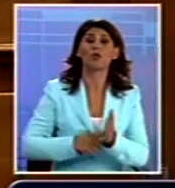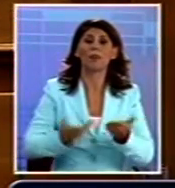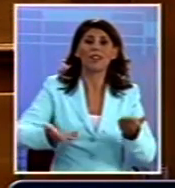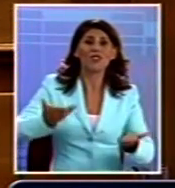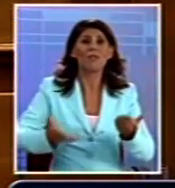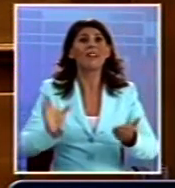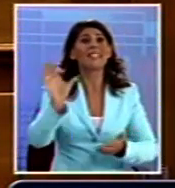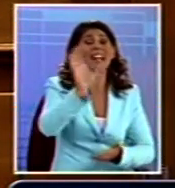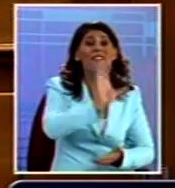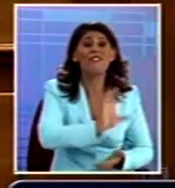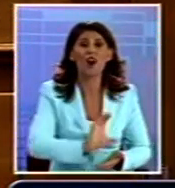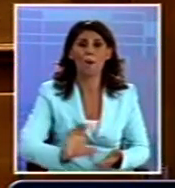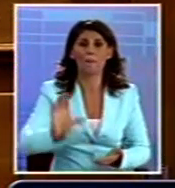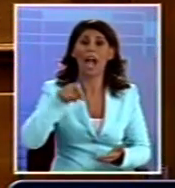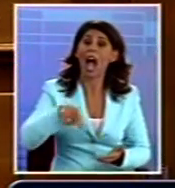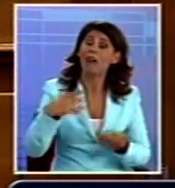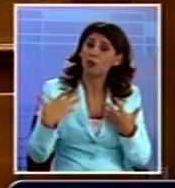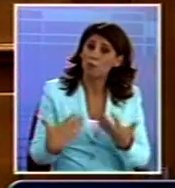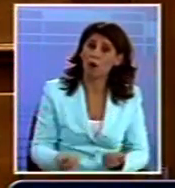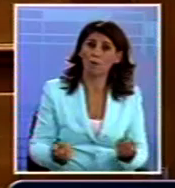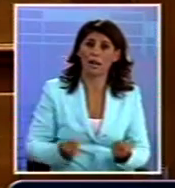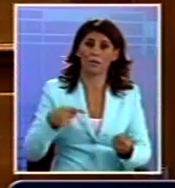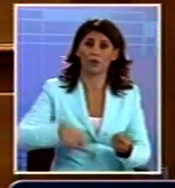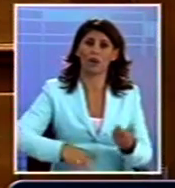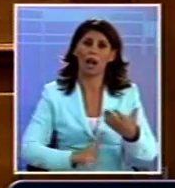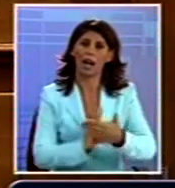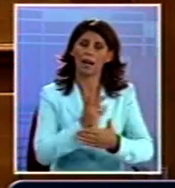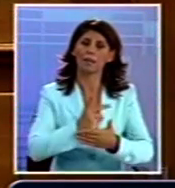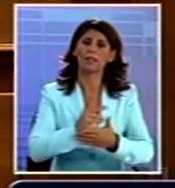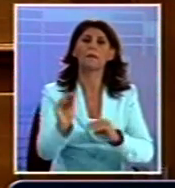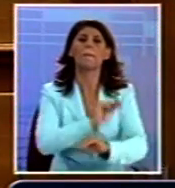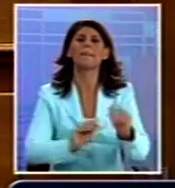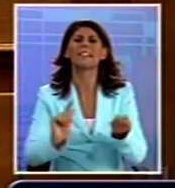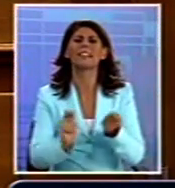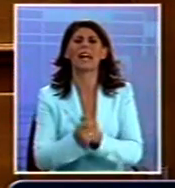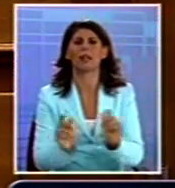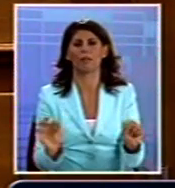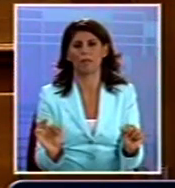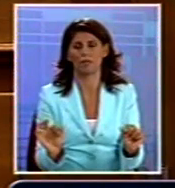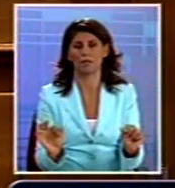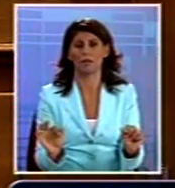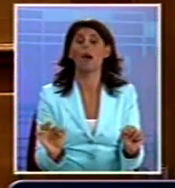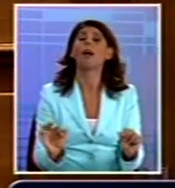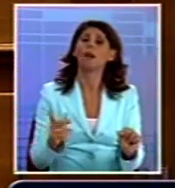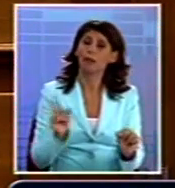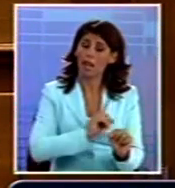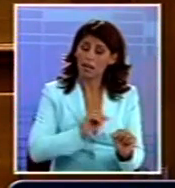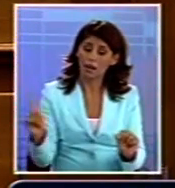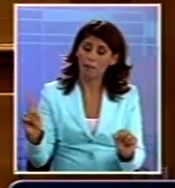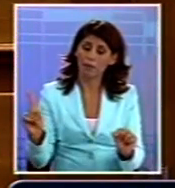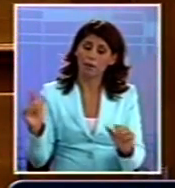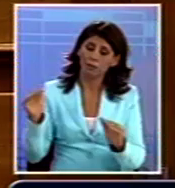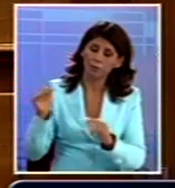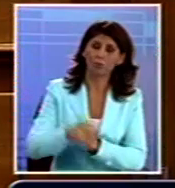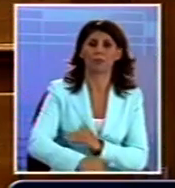ισορροπία στην Ευρώπη. Αυτό που έχουμε επομένως να κάνουμε τώρα είναι ανάπτυξη και μεταρρυθμίσεις. Και φυσικά στο μεταξύ να μην ξανακυλήσουμε σε